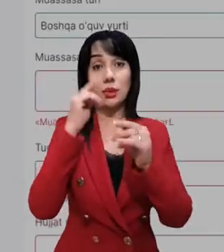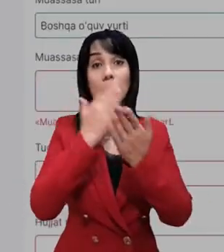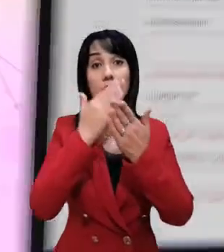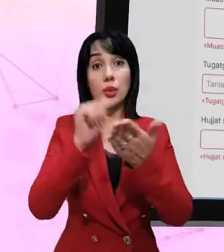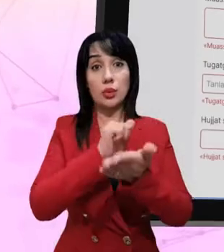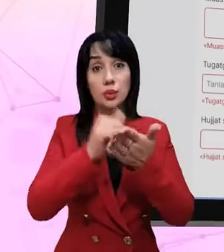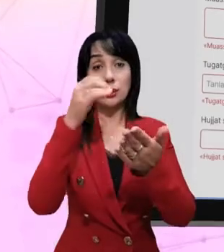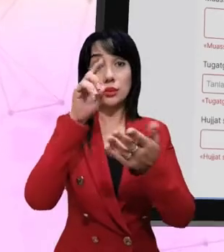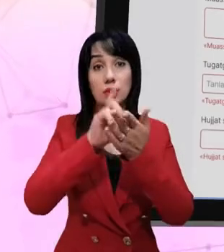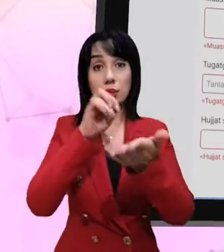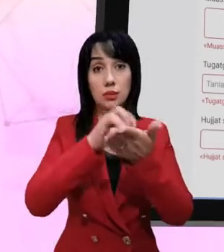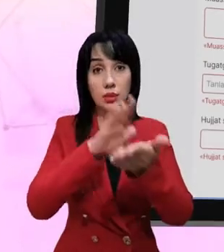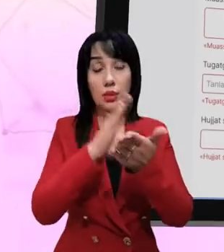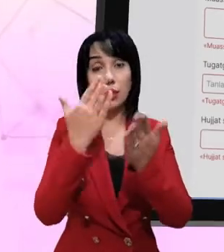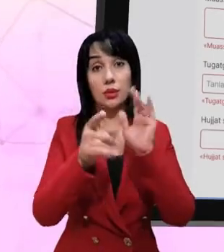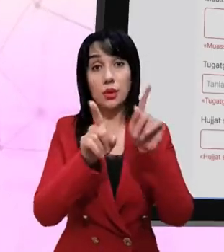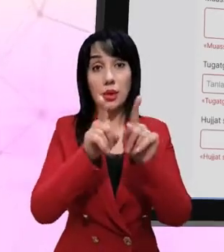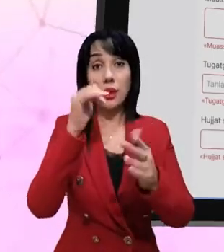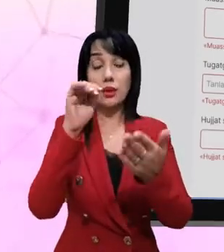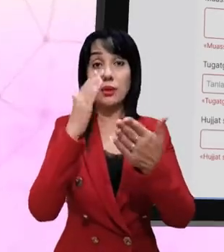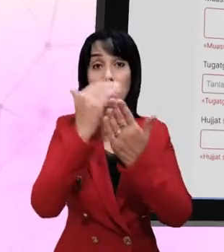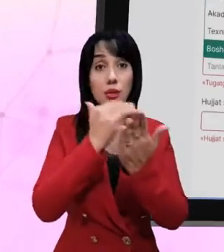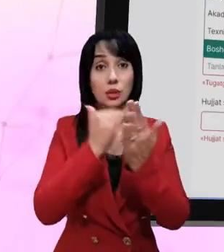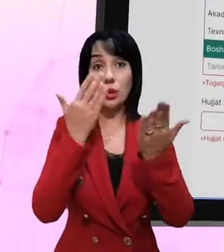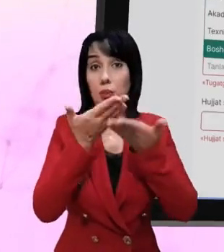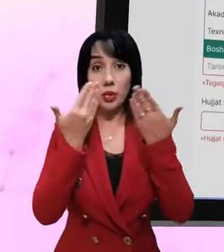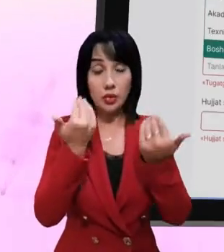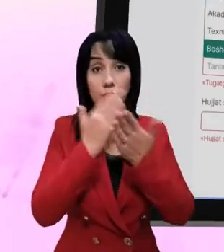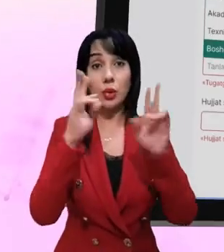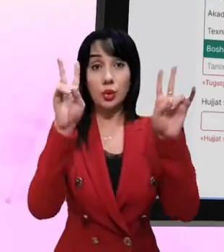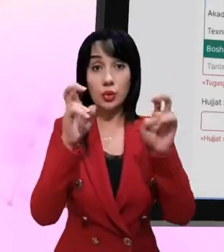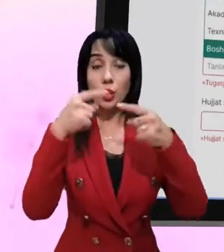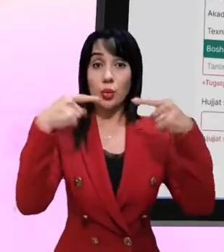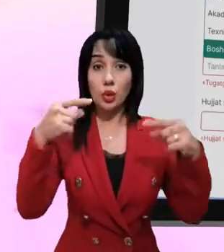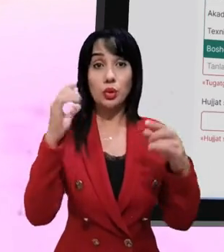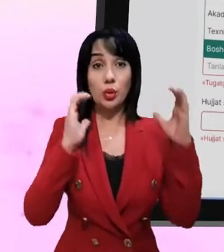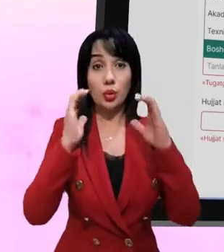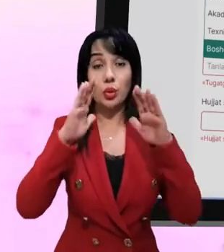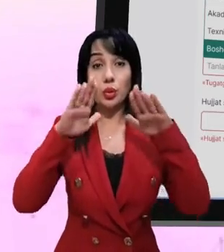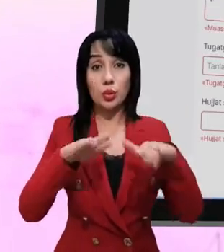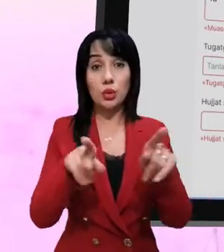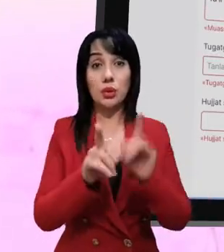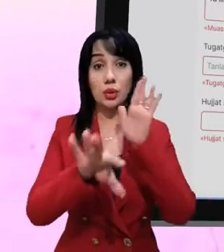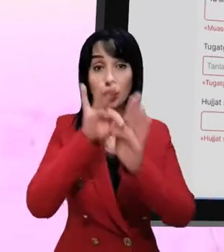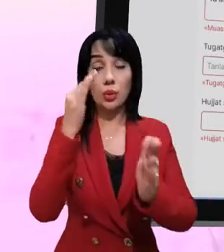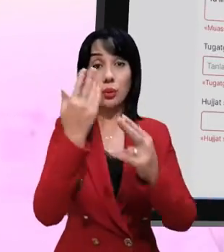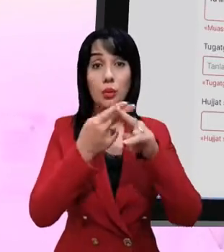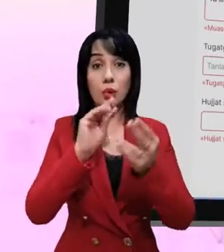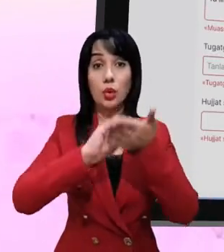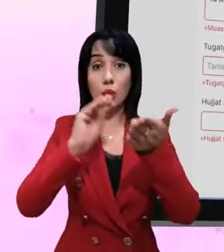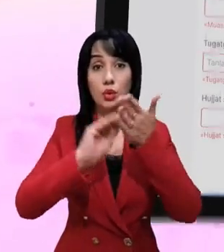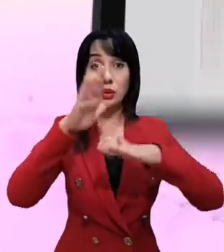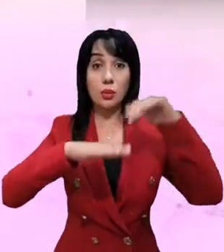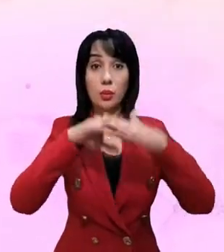yoziladi. Agar abituriyentning tugatgan ta'lim muassasasi dasturda mavjud bo'lmasa, muassasa turidan boshqa o'quv yurti tanlanib, muassasa